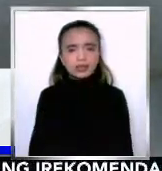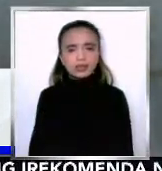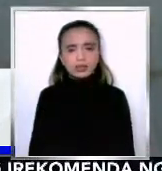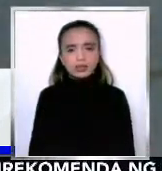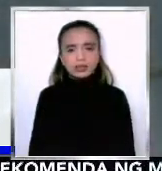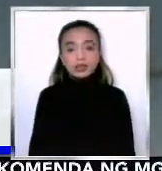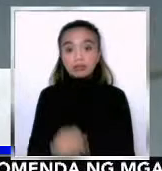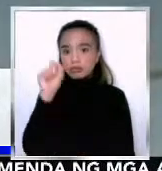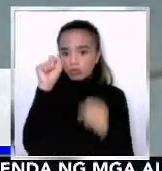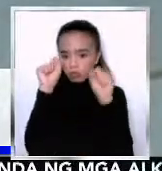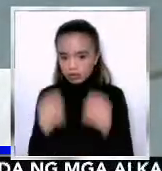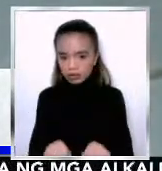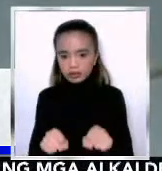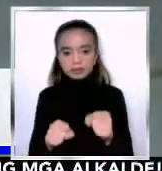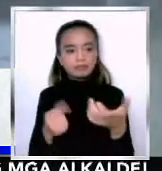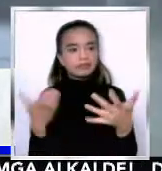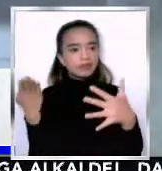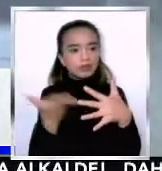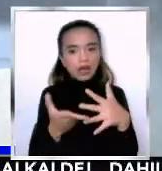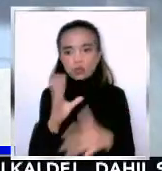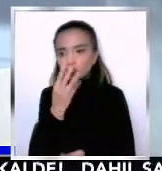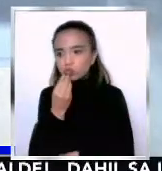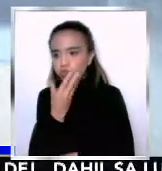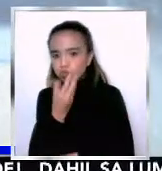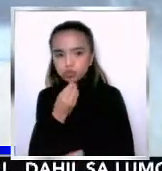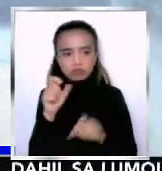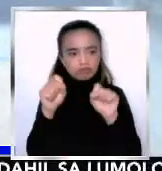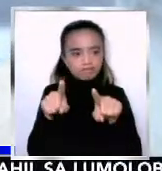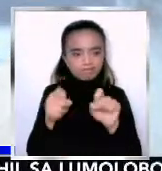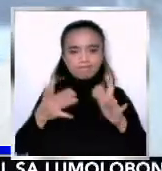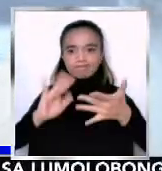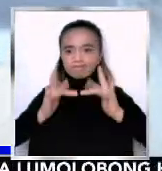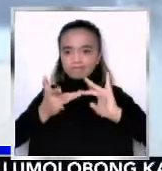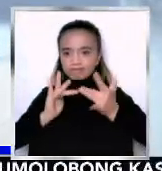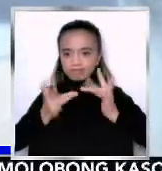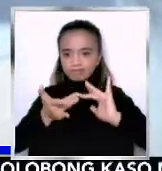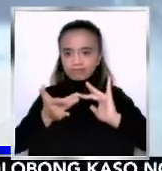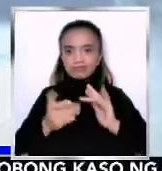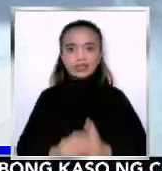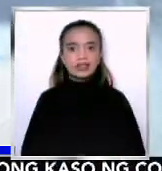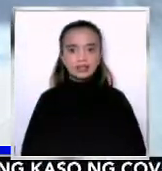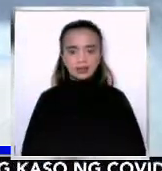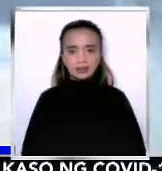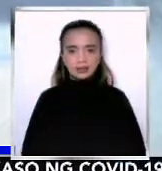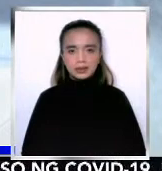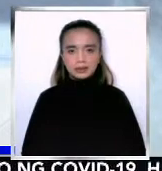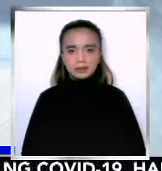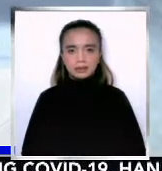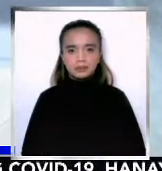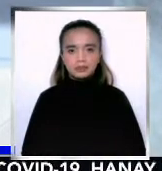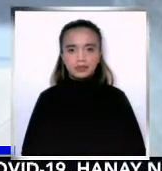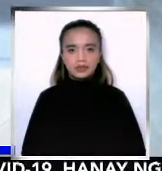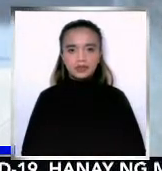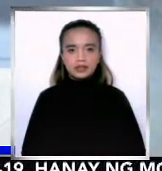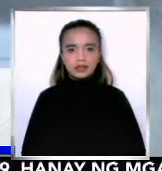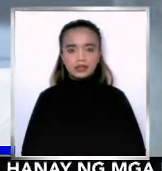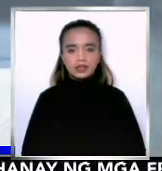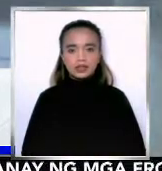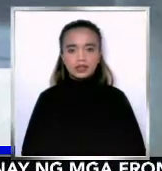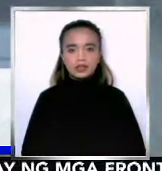yung mga nagbibenta yan online for as long as it's not been certified